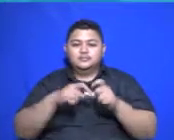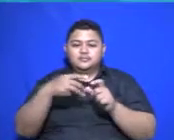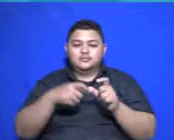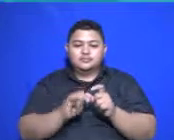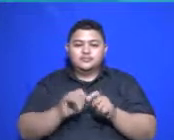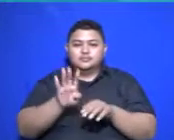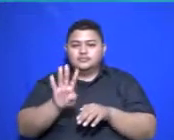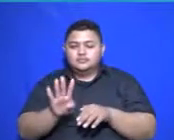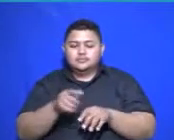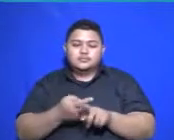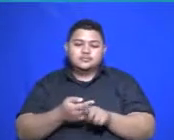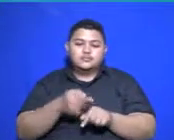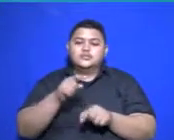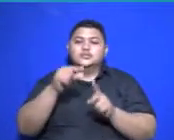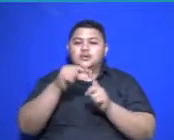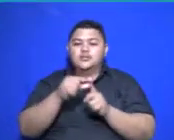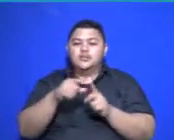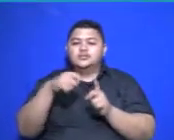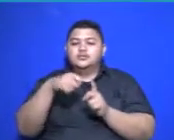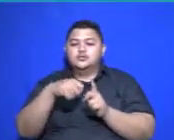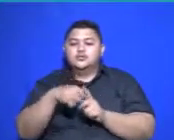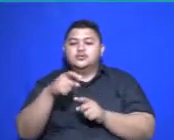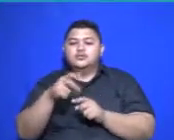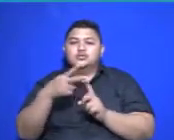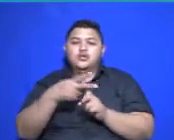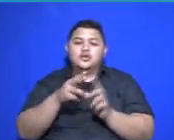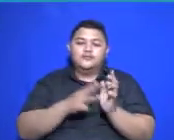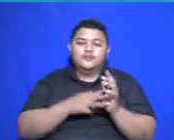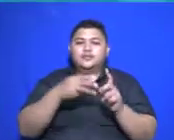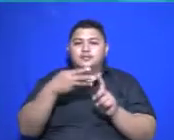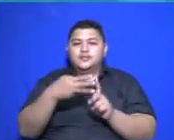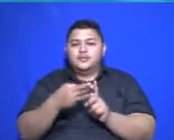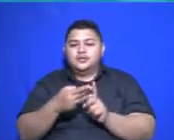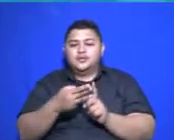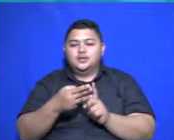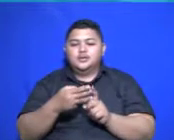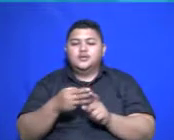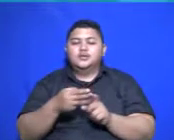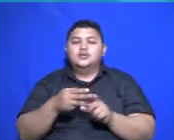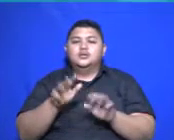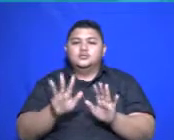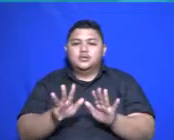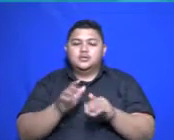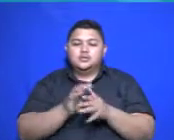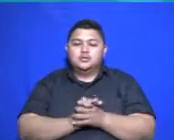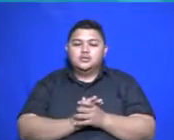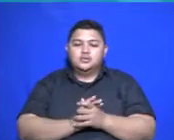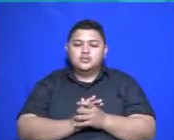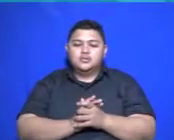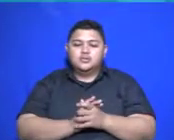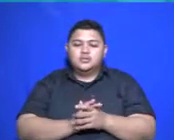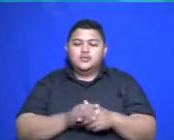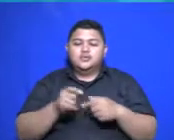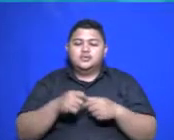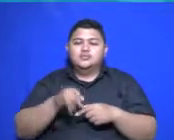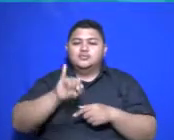keempat dari press conference Forum Merdeka Barat terkait dengan capaian pemerintahan Bapak Jokowi dan Yusuf